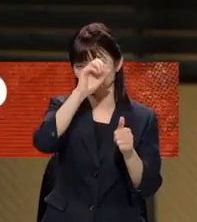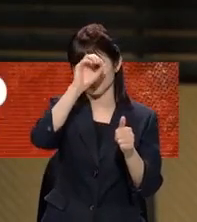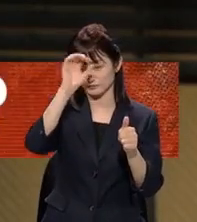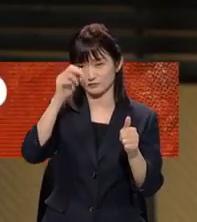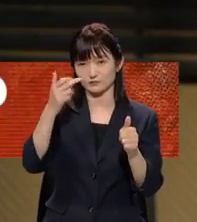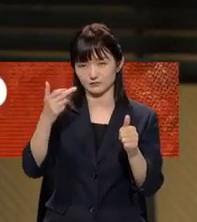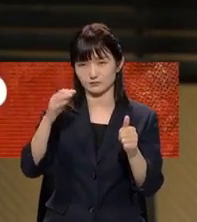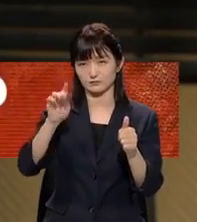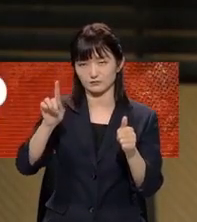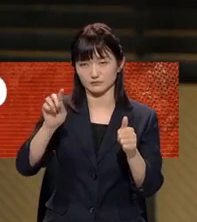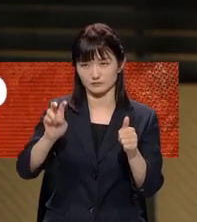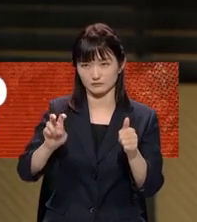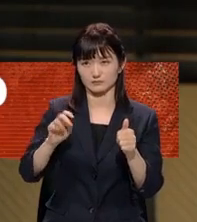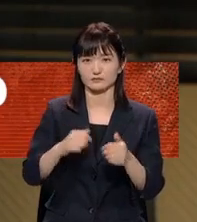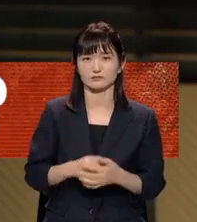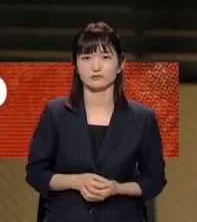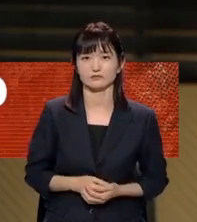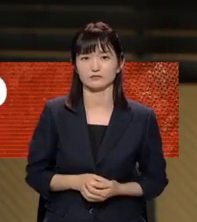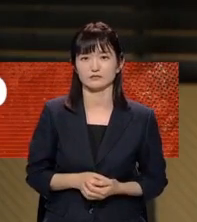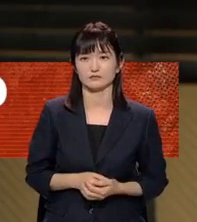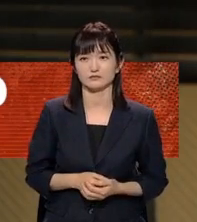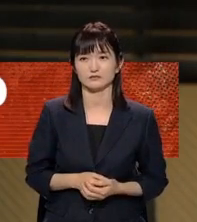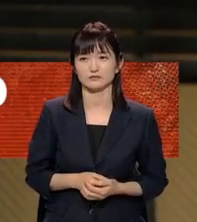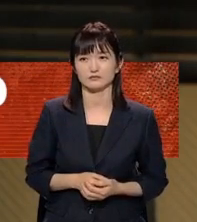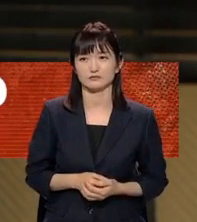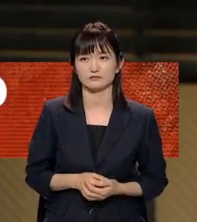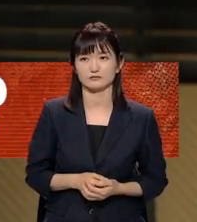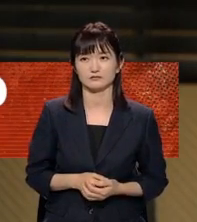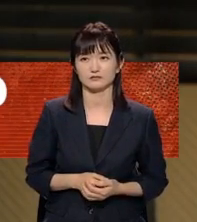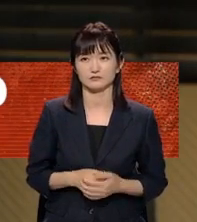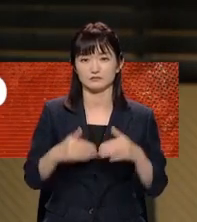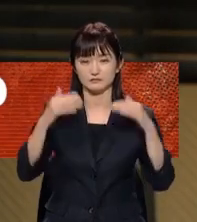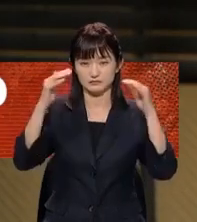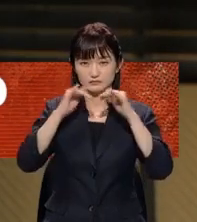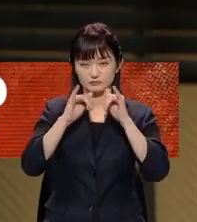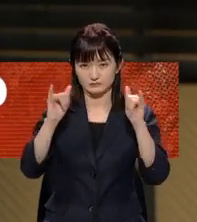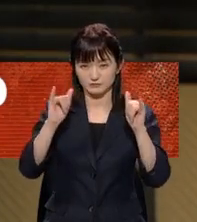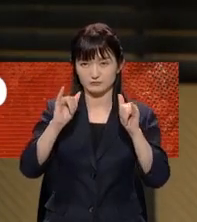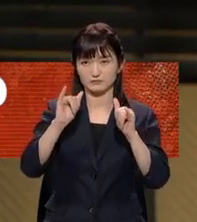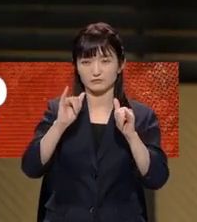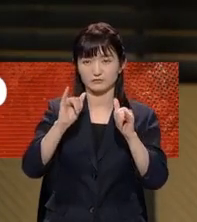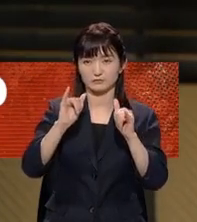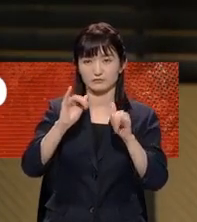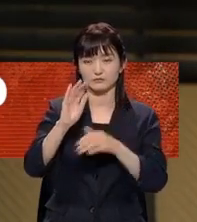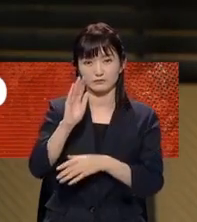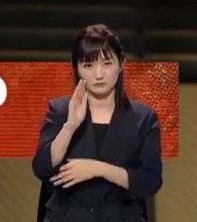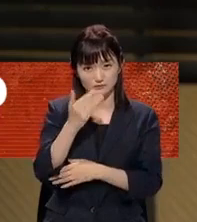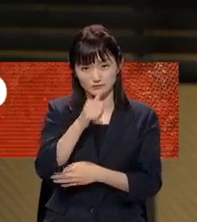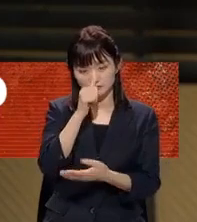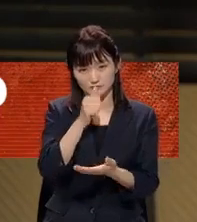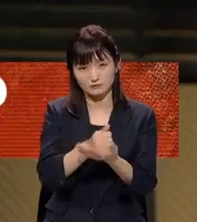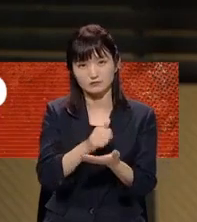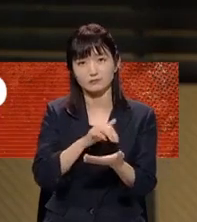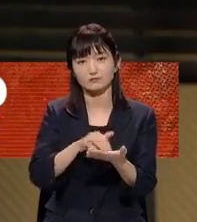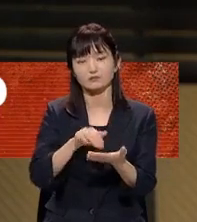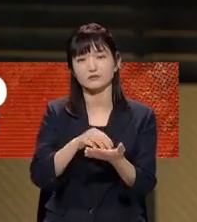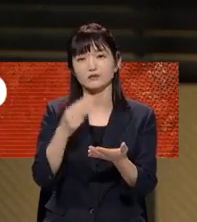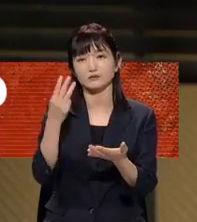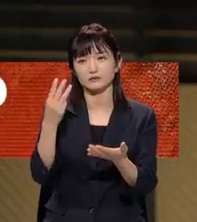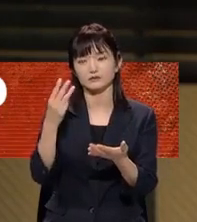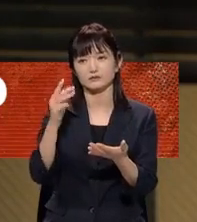있는데 실제로 성인의 성인이 되고 범한 범죄는 세 개밖에 안 돼요 3범입니다 나머지 14개는